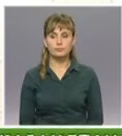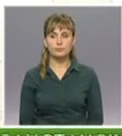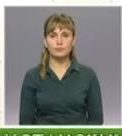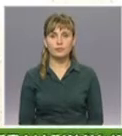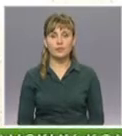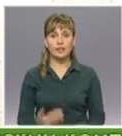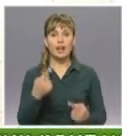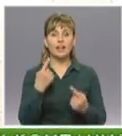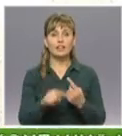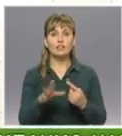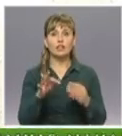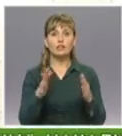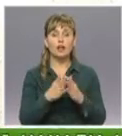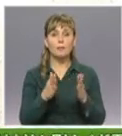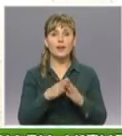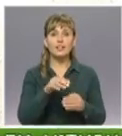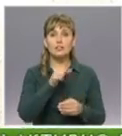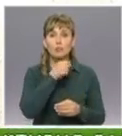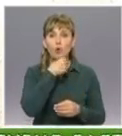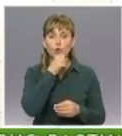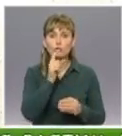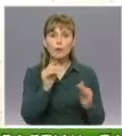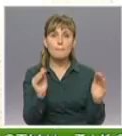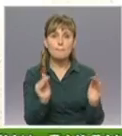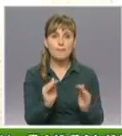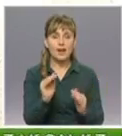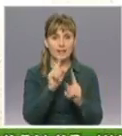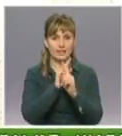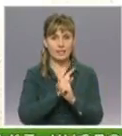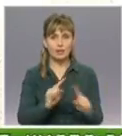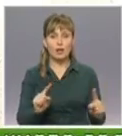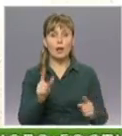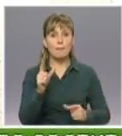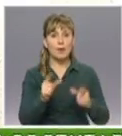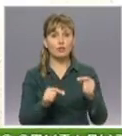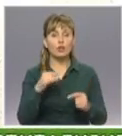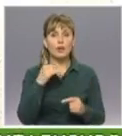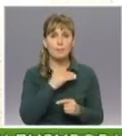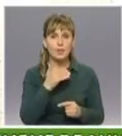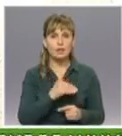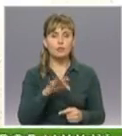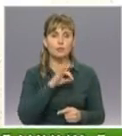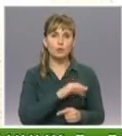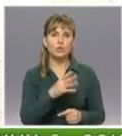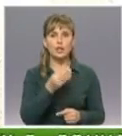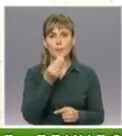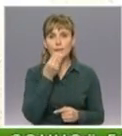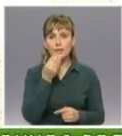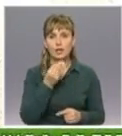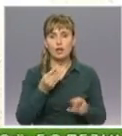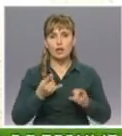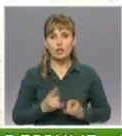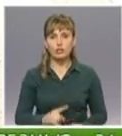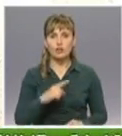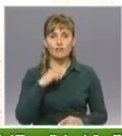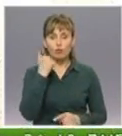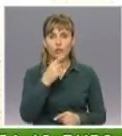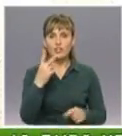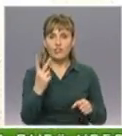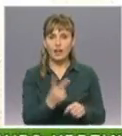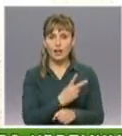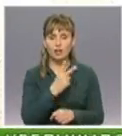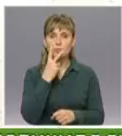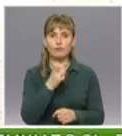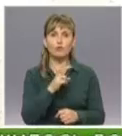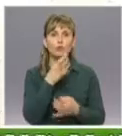Их отличие от домашних коз в том, что они маленькие и декоративные, а их молоко и мясо пригодны для питания. Козы рожают два раза в год, они привыкают